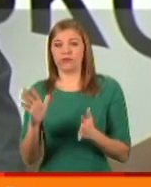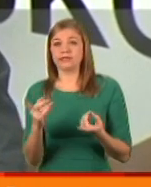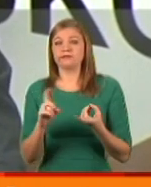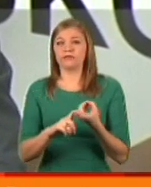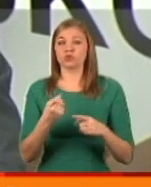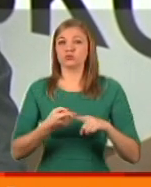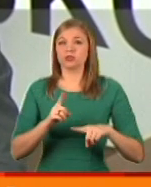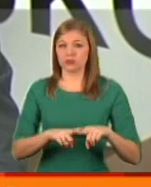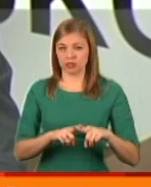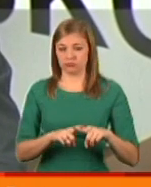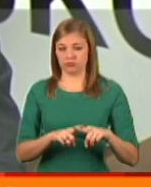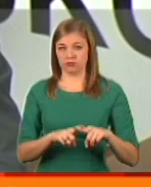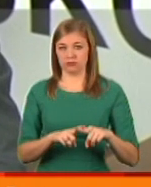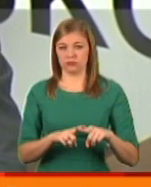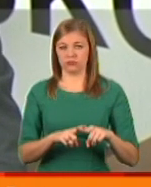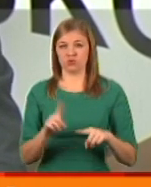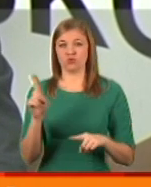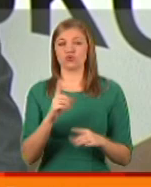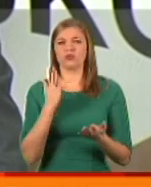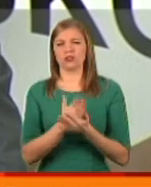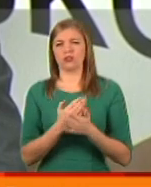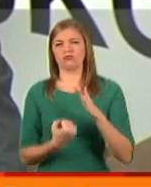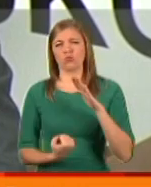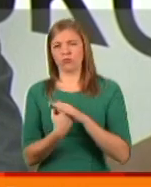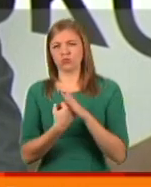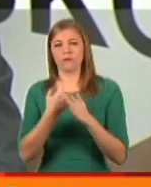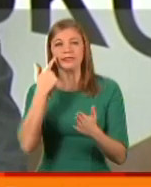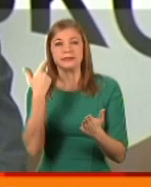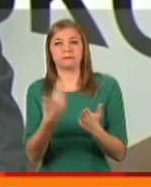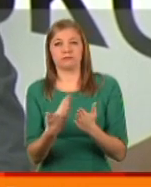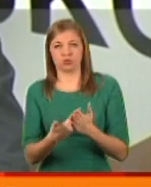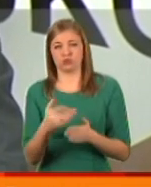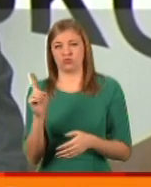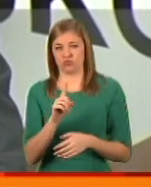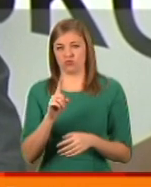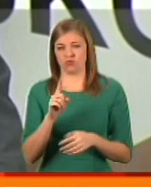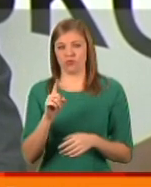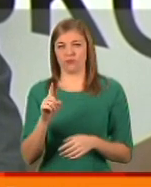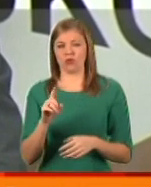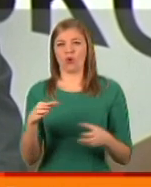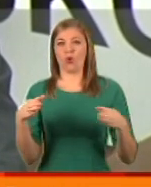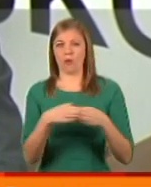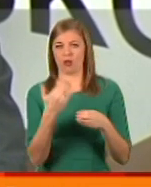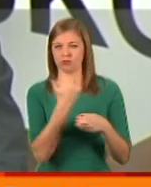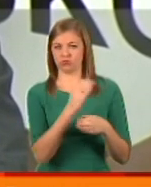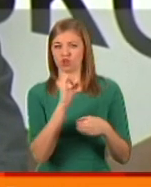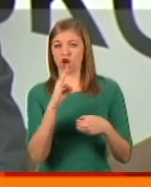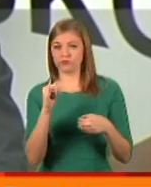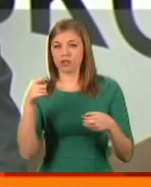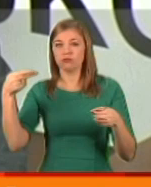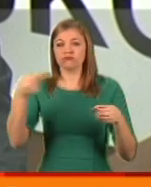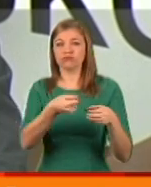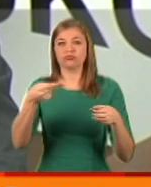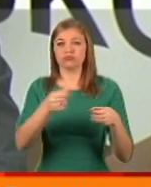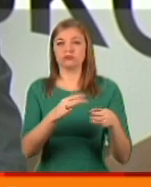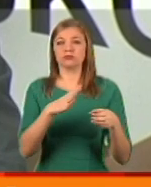зв'язку з тим, що є обґрунтовані підозри про те, що команда Саакашвілі